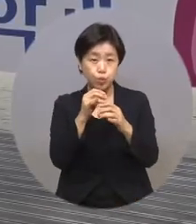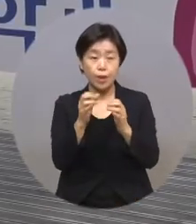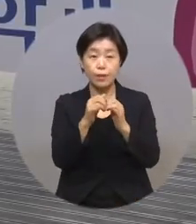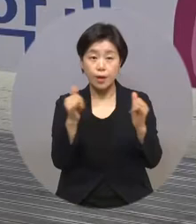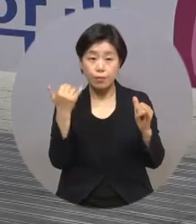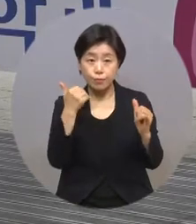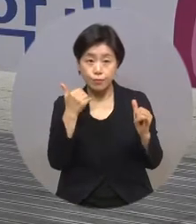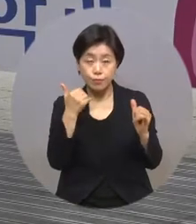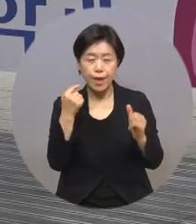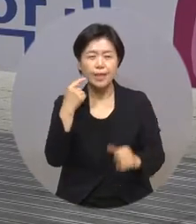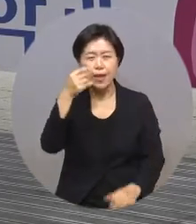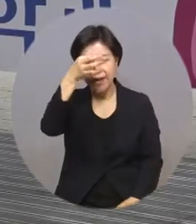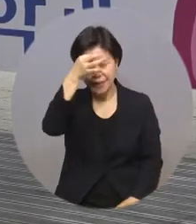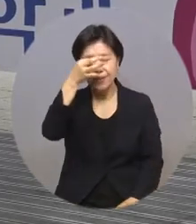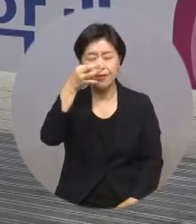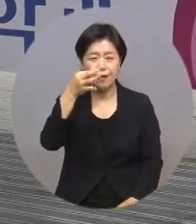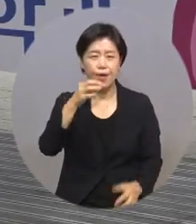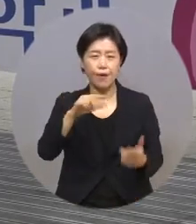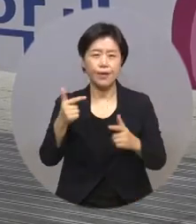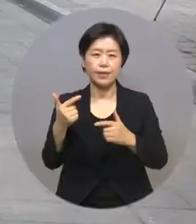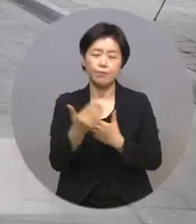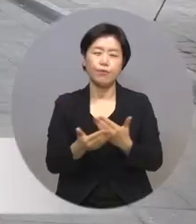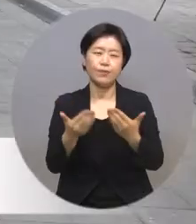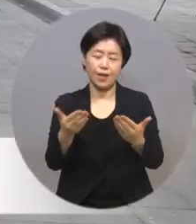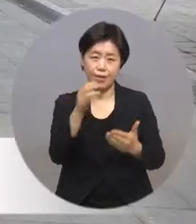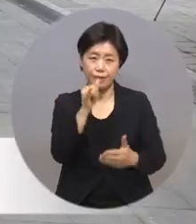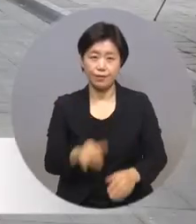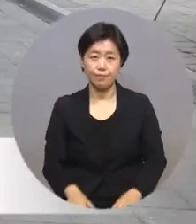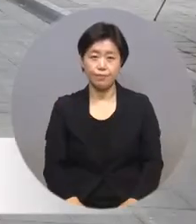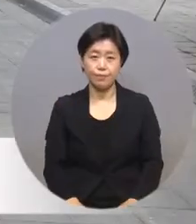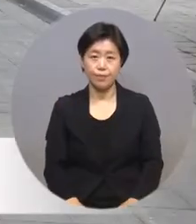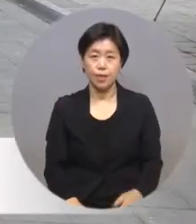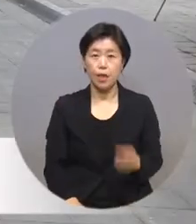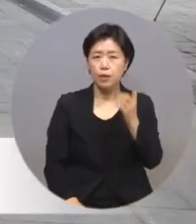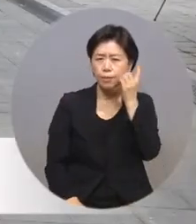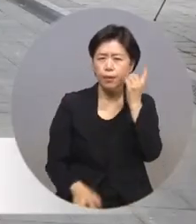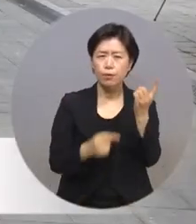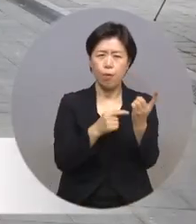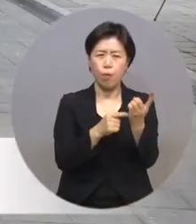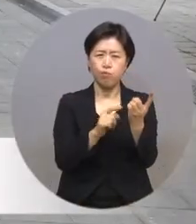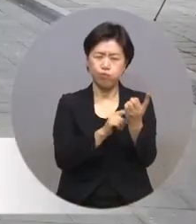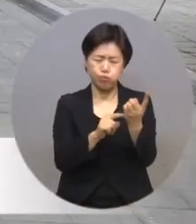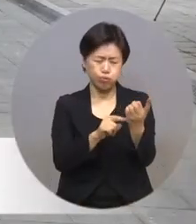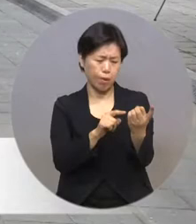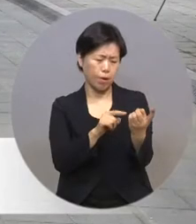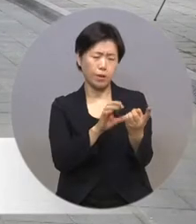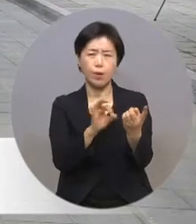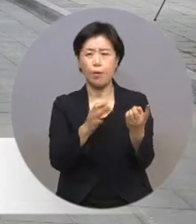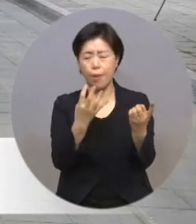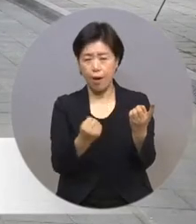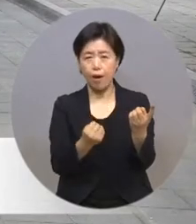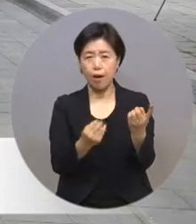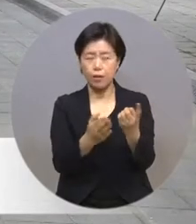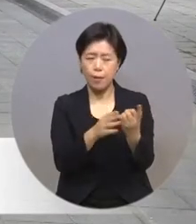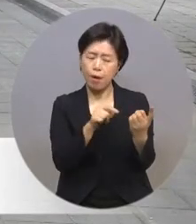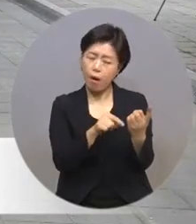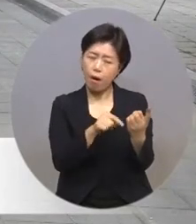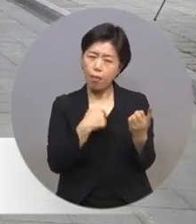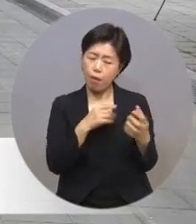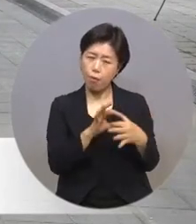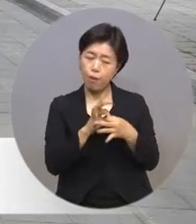기부로 학생들의 활동을 지지했습니다. 스마트폰을 대다수 국민들이 많이 사용하니까 거기에